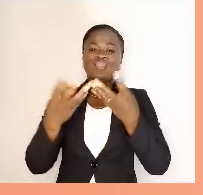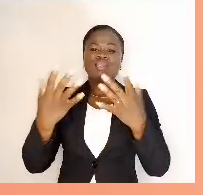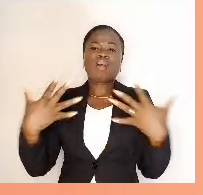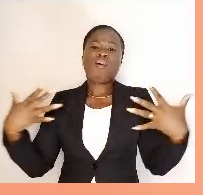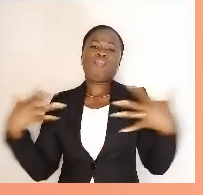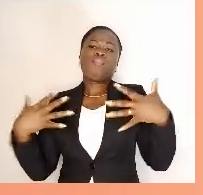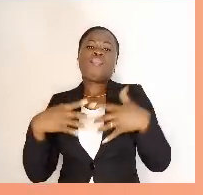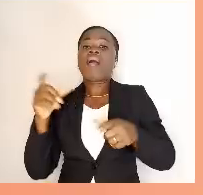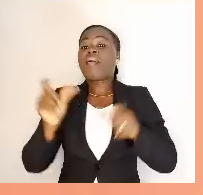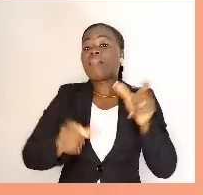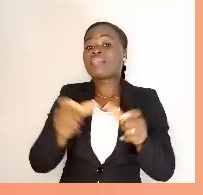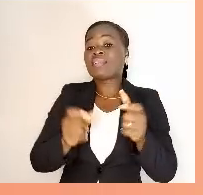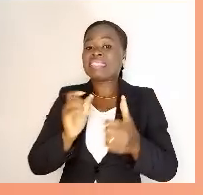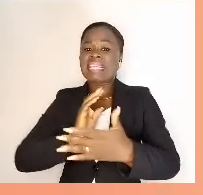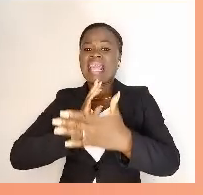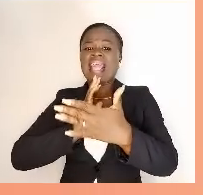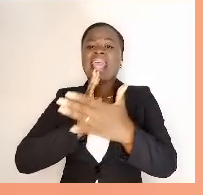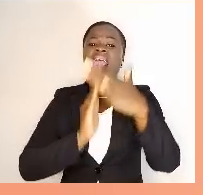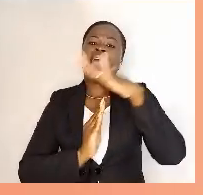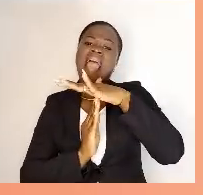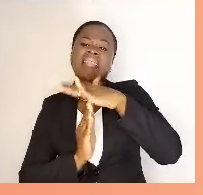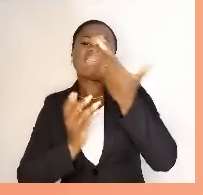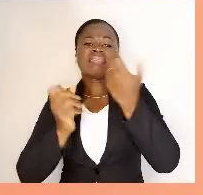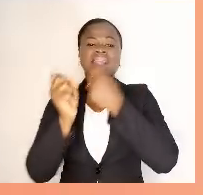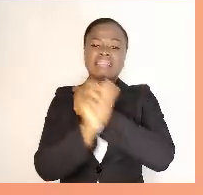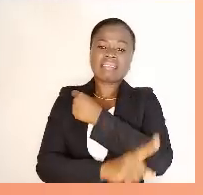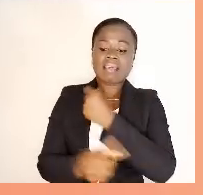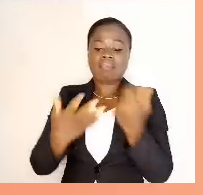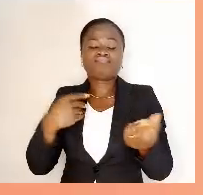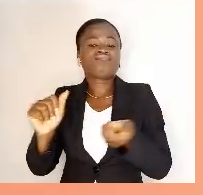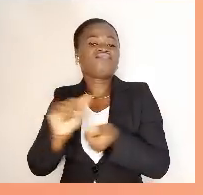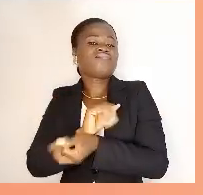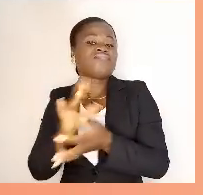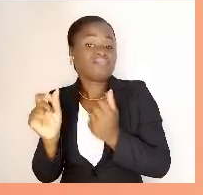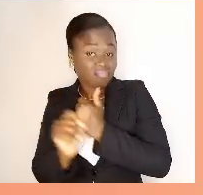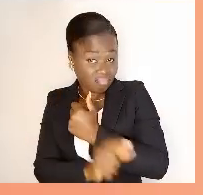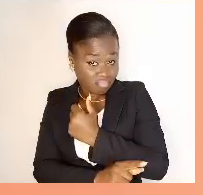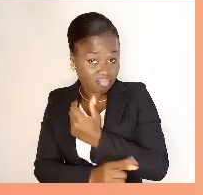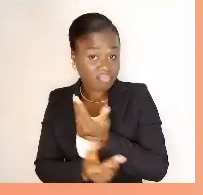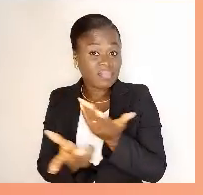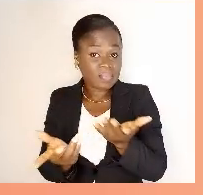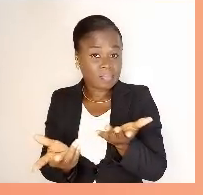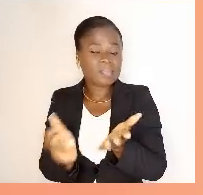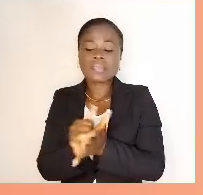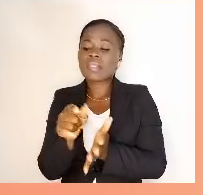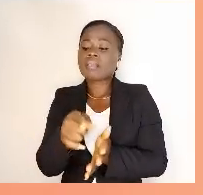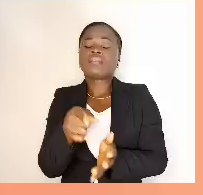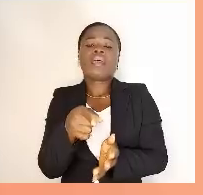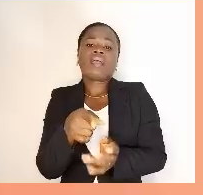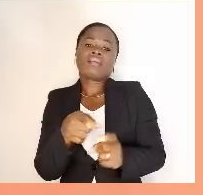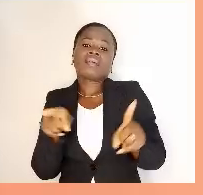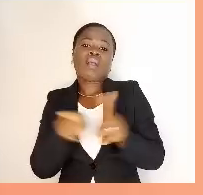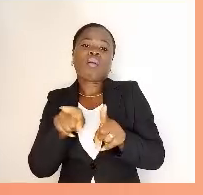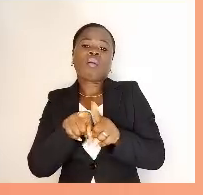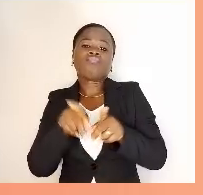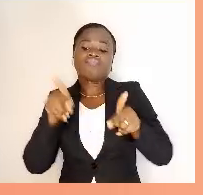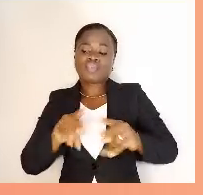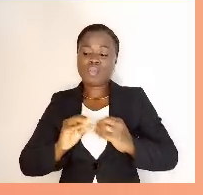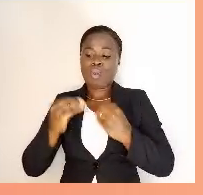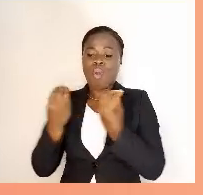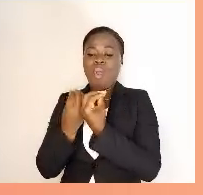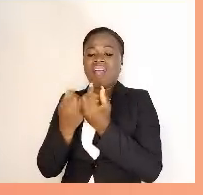la terreur, mettre notre pays à l'arrêt et le déstabiliser. C'est un véritable